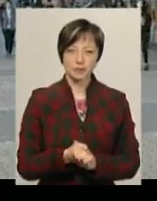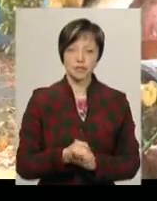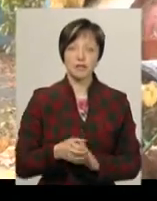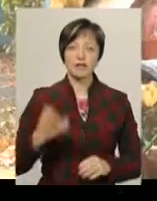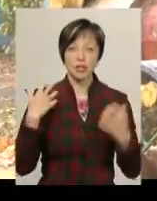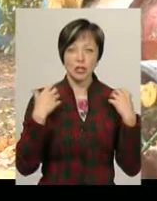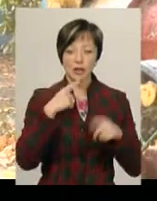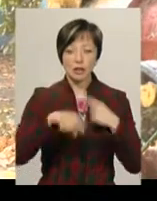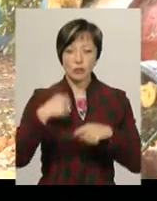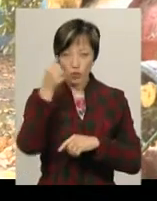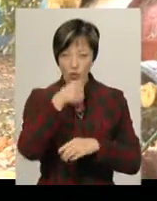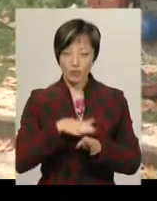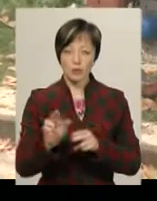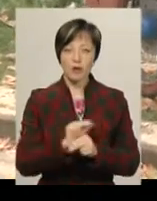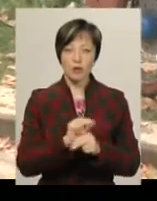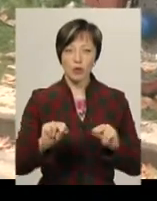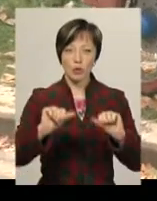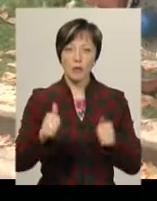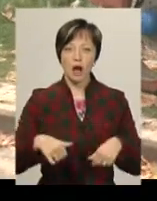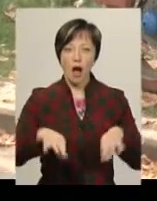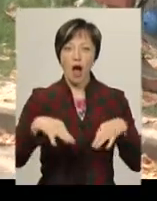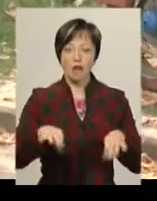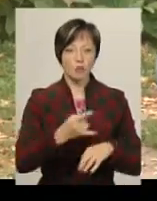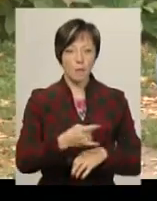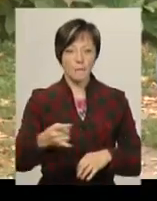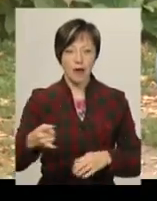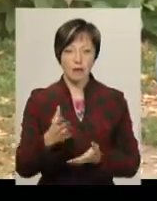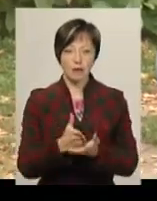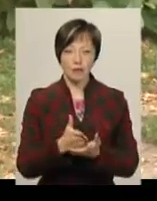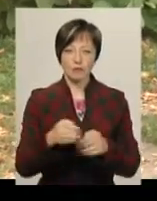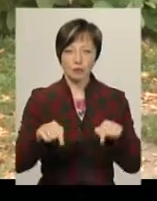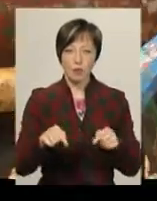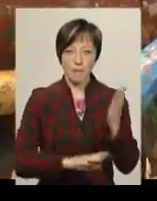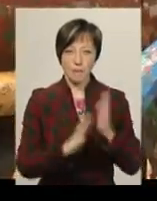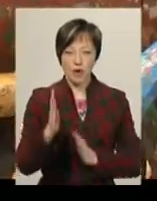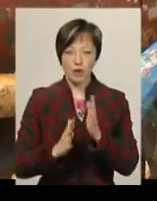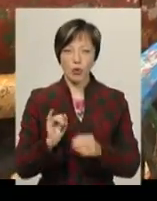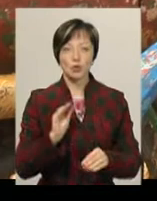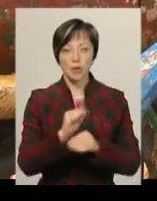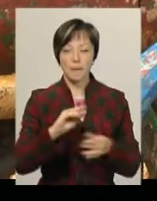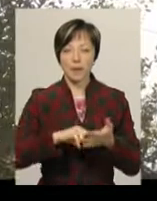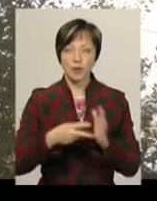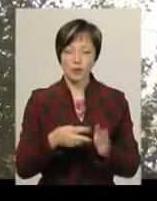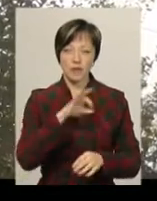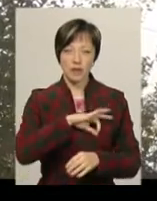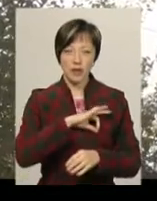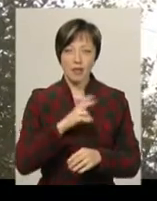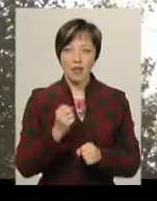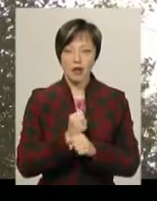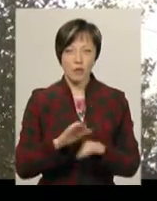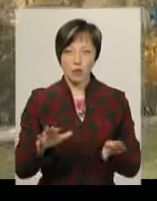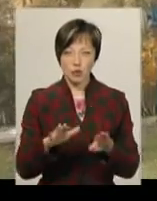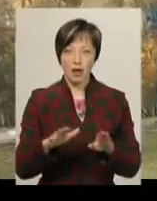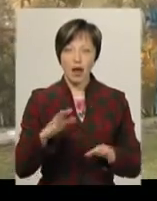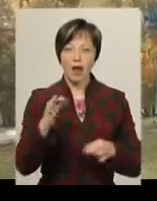Новачка, наступного року відбудеться ремонт композиції «Автопарк», що розташована у цьому ж парку. Та додає, планують використати неробочі